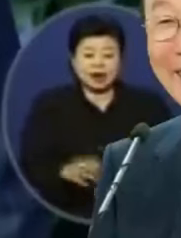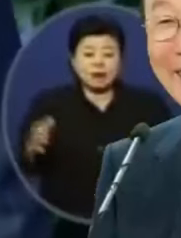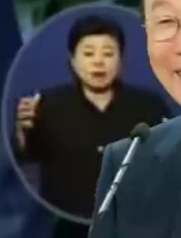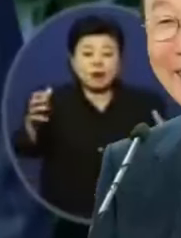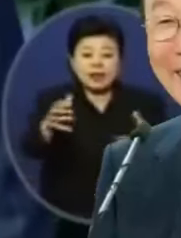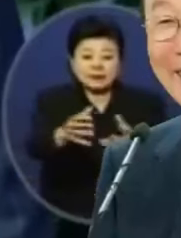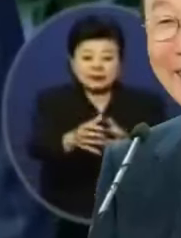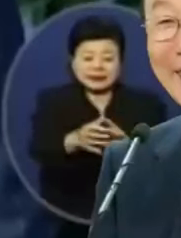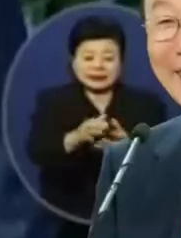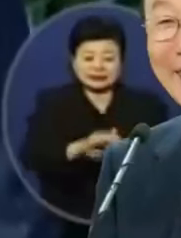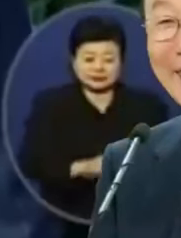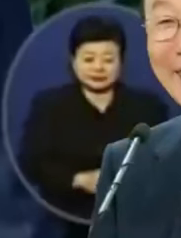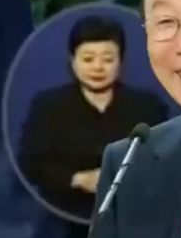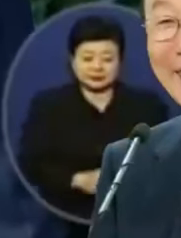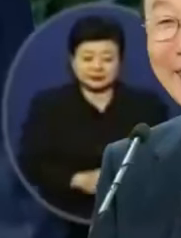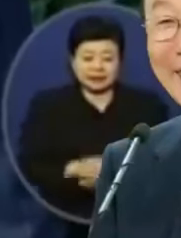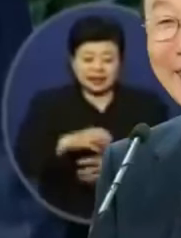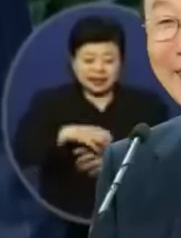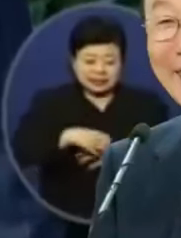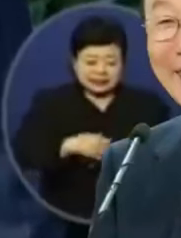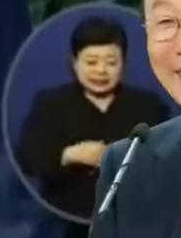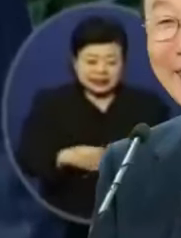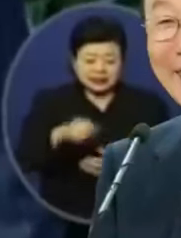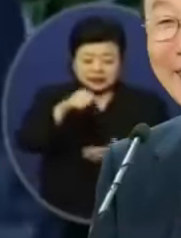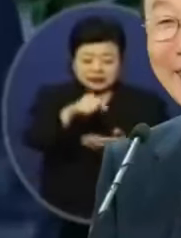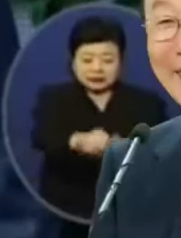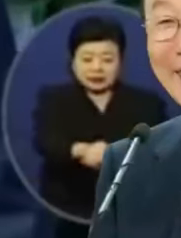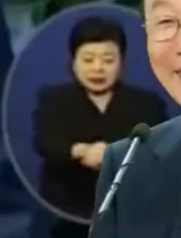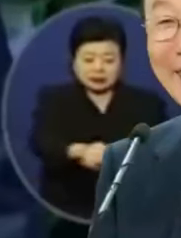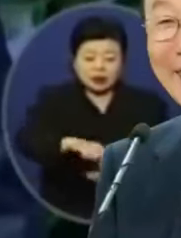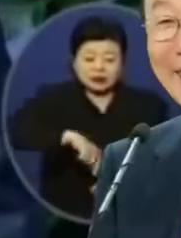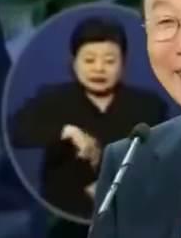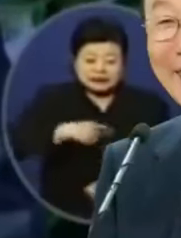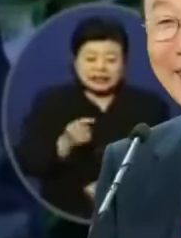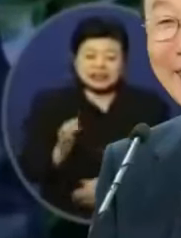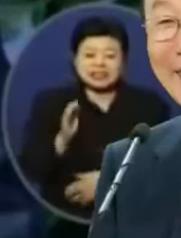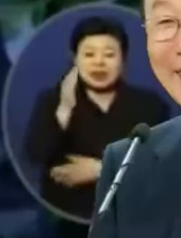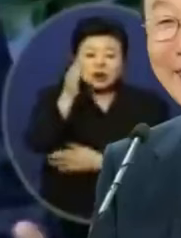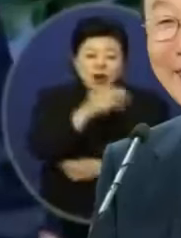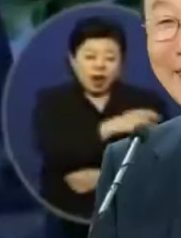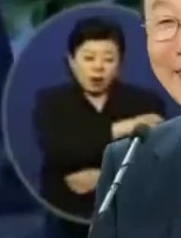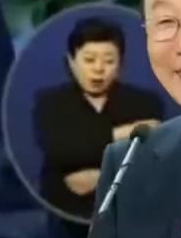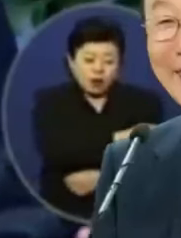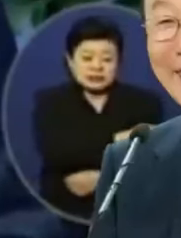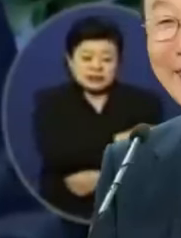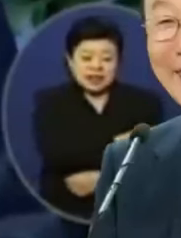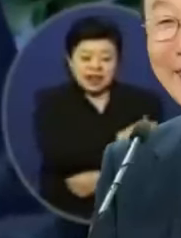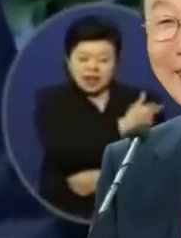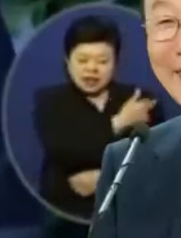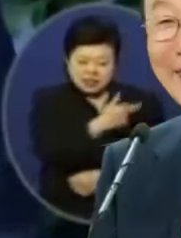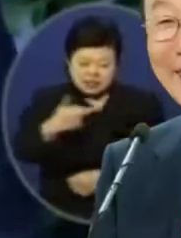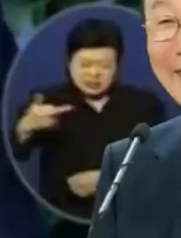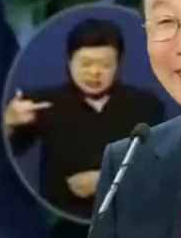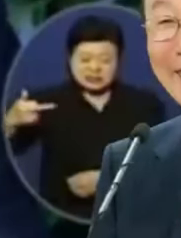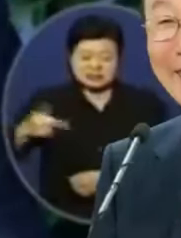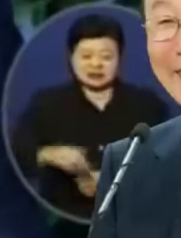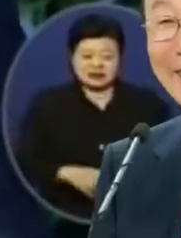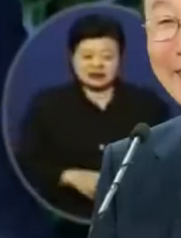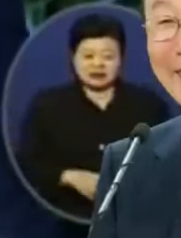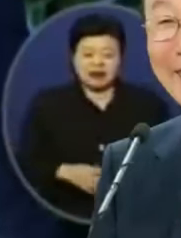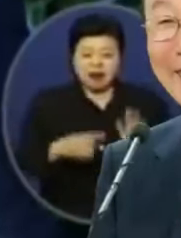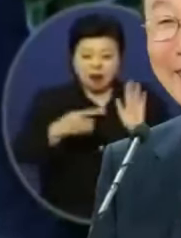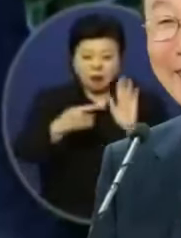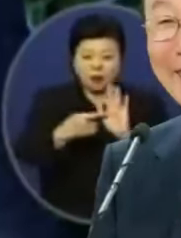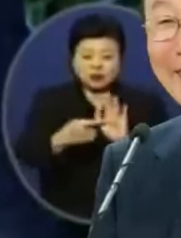모임입니다. 온 세계를 석권하고 난 다음에 자기의 영광과 권세가 얼마나 형력하다는 것을